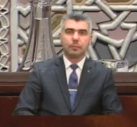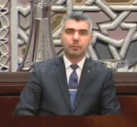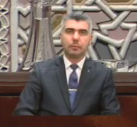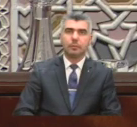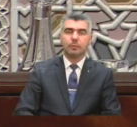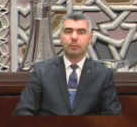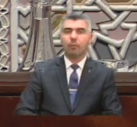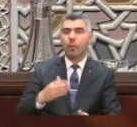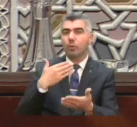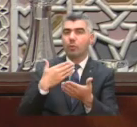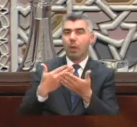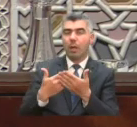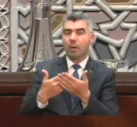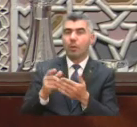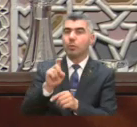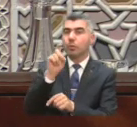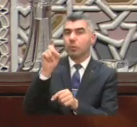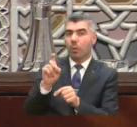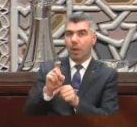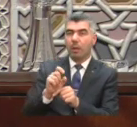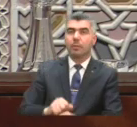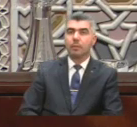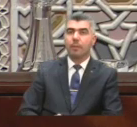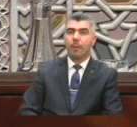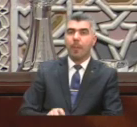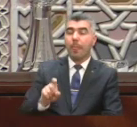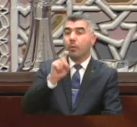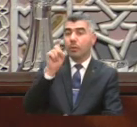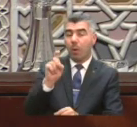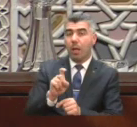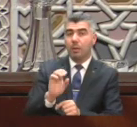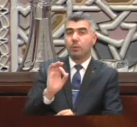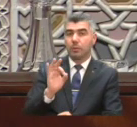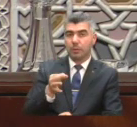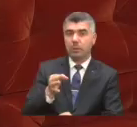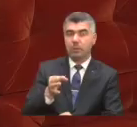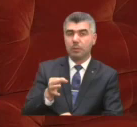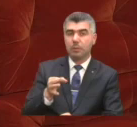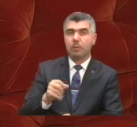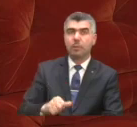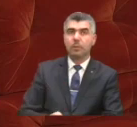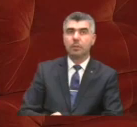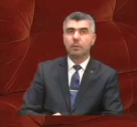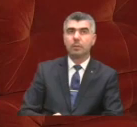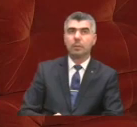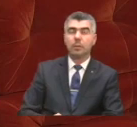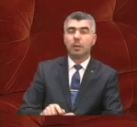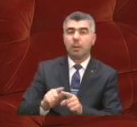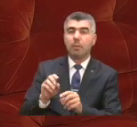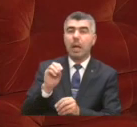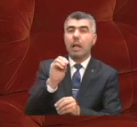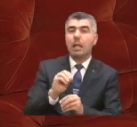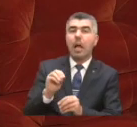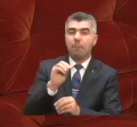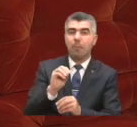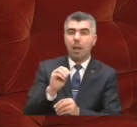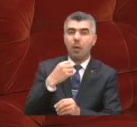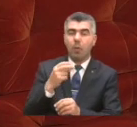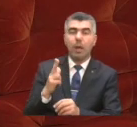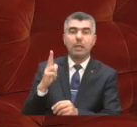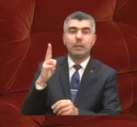شكرا السيدة النائبة على طرحكم هذا السؤال، هو سؤال آني لأنه أولا نهار الأربعاء غادي نعطيو